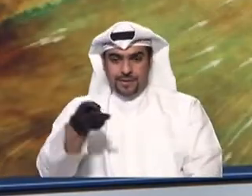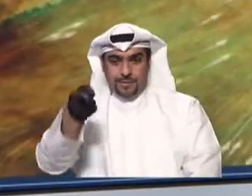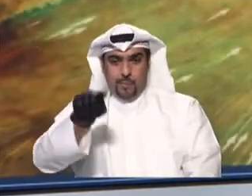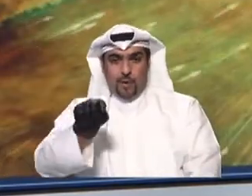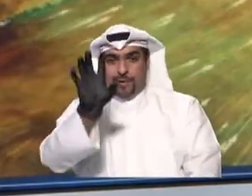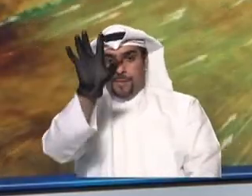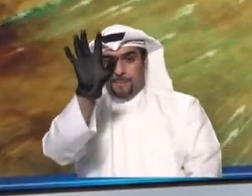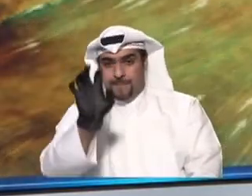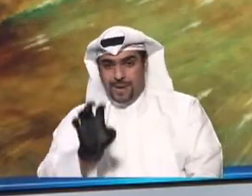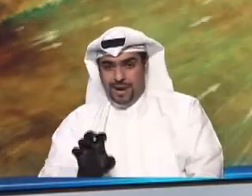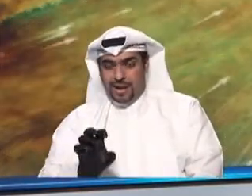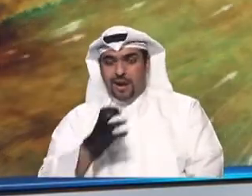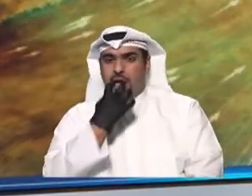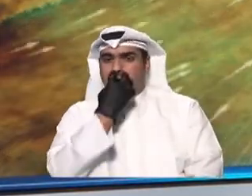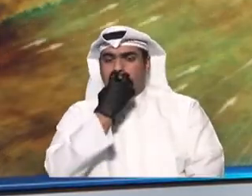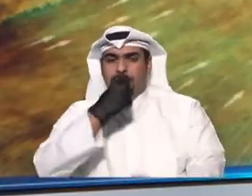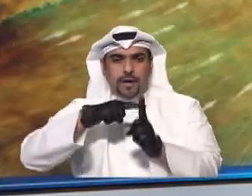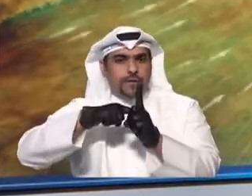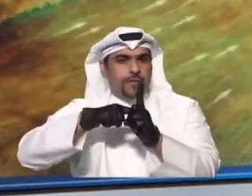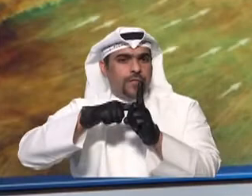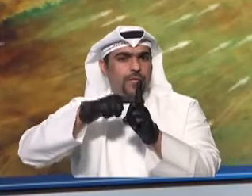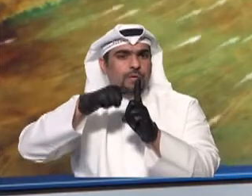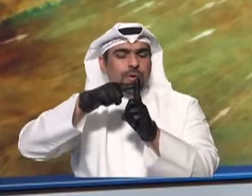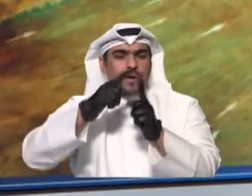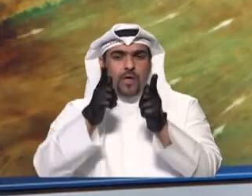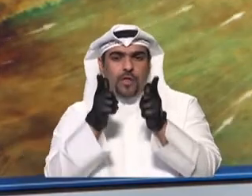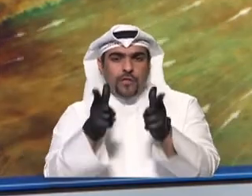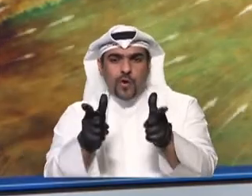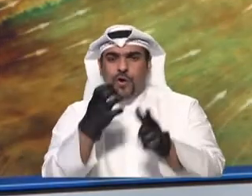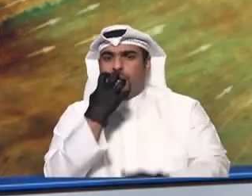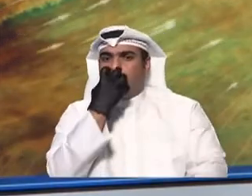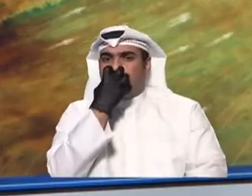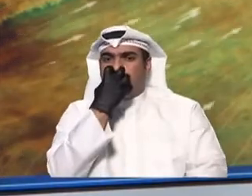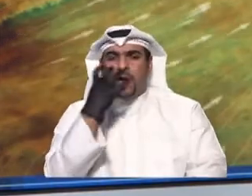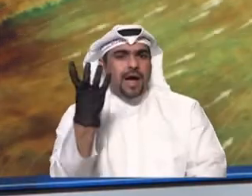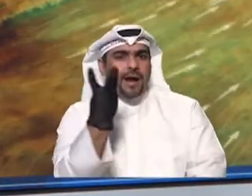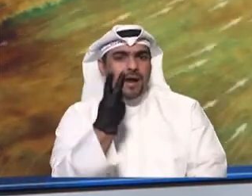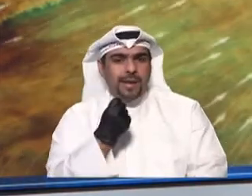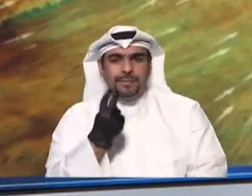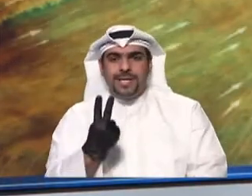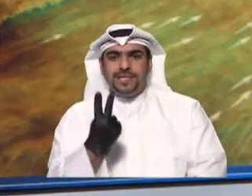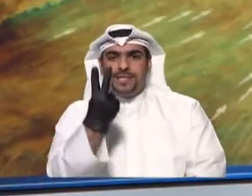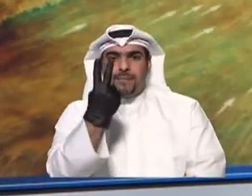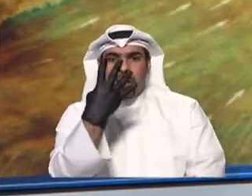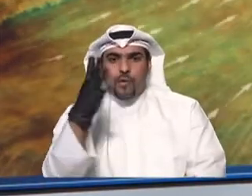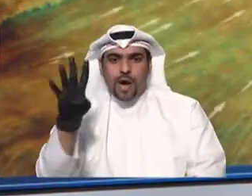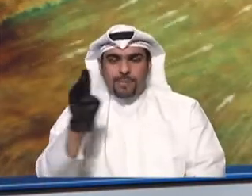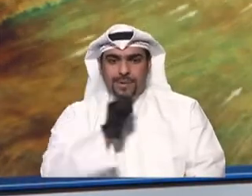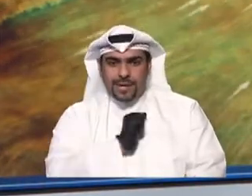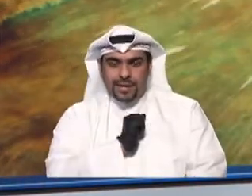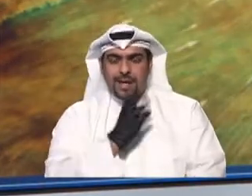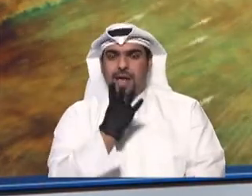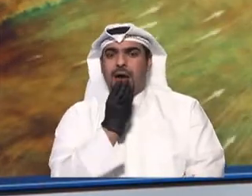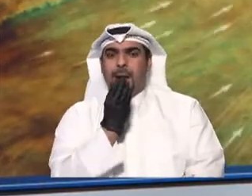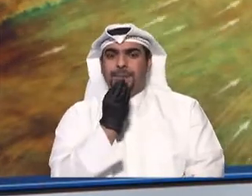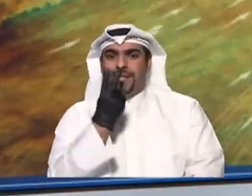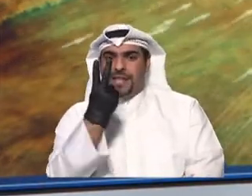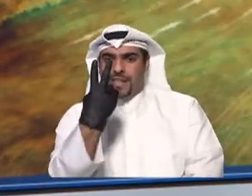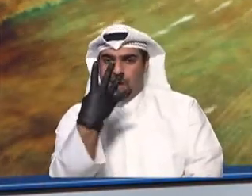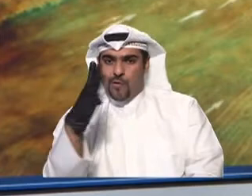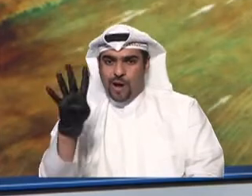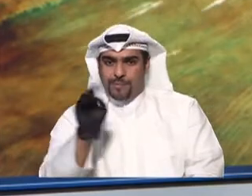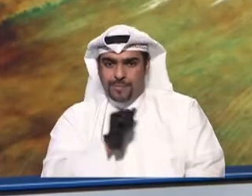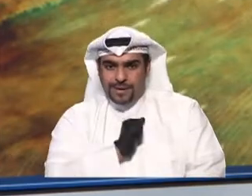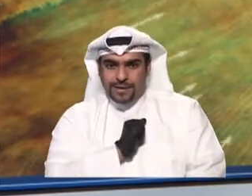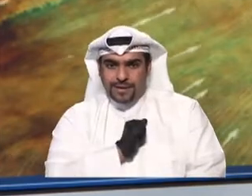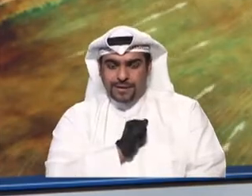طقس شديد الحرارة والعظمى المتوقعة في مدينة الكويت قد تصل إلى 47 درجة مئوية، بالنسبة لحمدي 42 درجة مئوية،